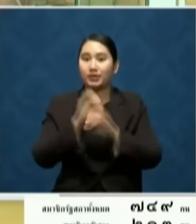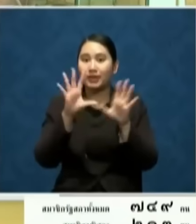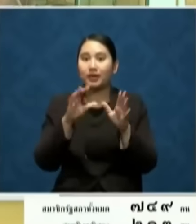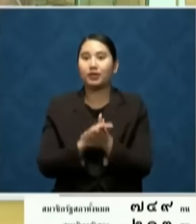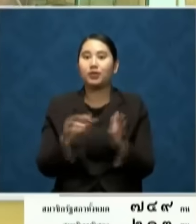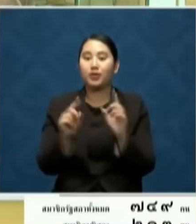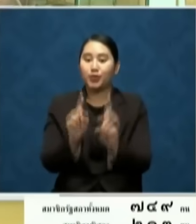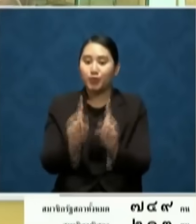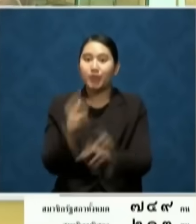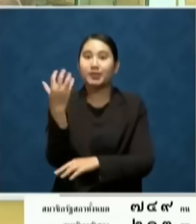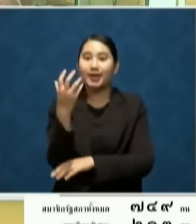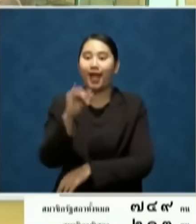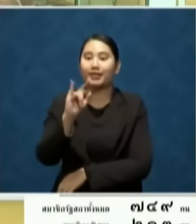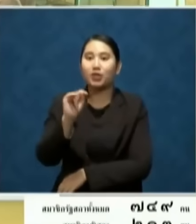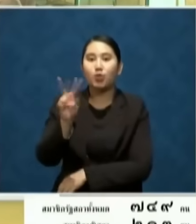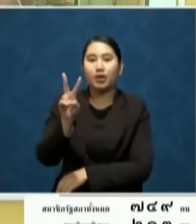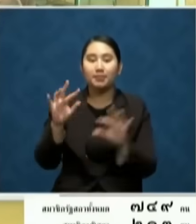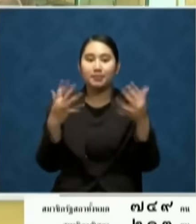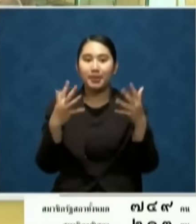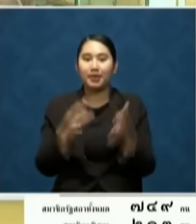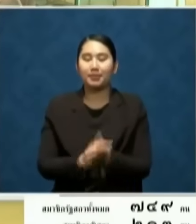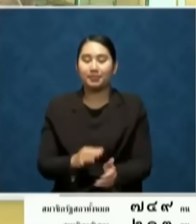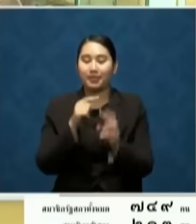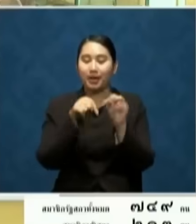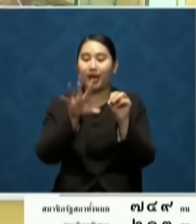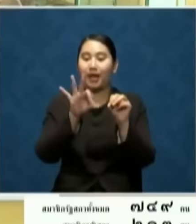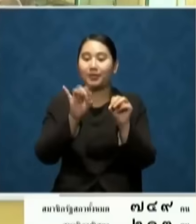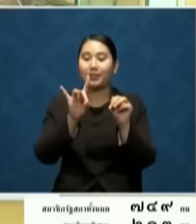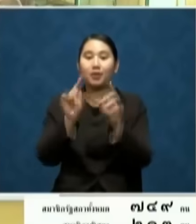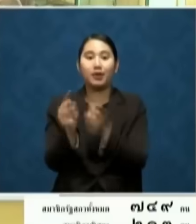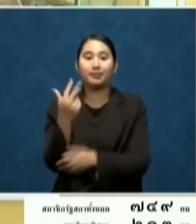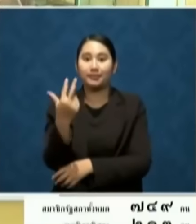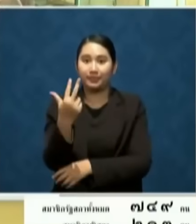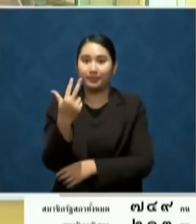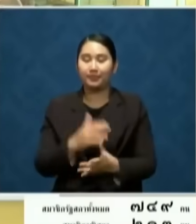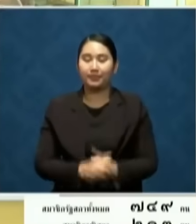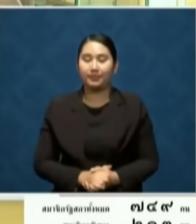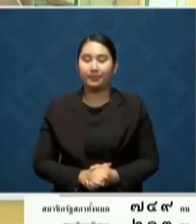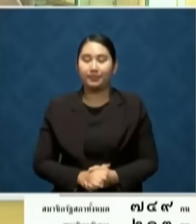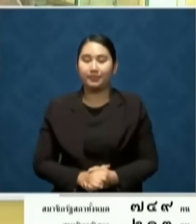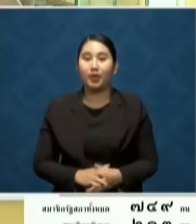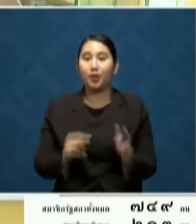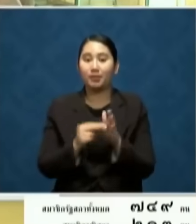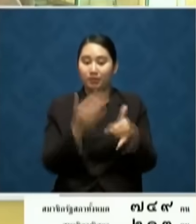ที่มีคนเรียกท่านว่านายกรัฐมนตรีคนที่30ตนก็เห็นว่ามันเป็นความต้องการของประชาช